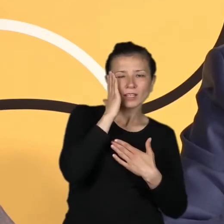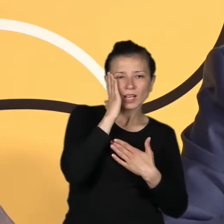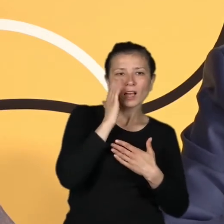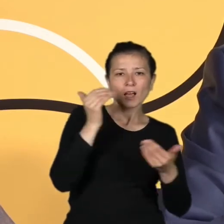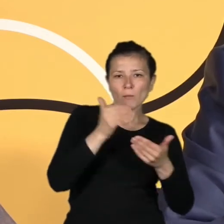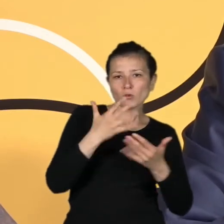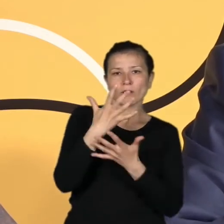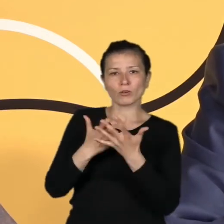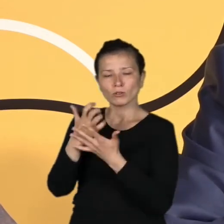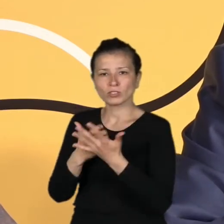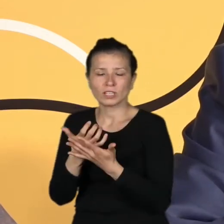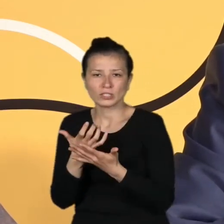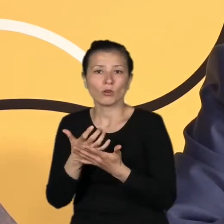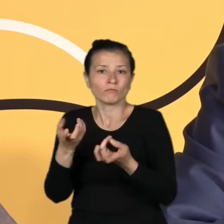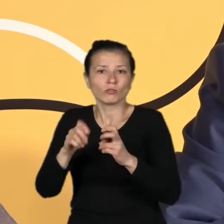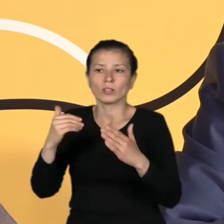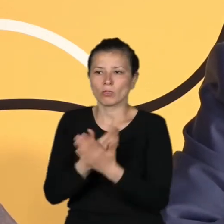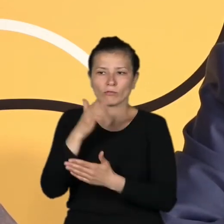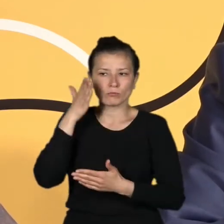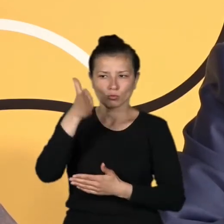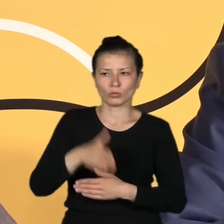przyszłość. I o ile